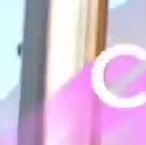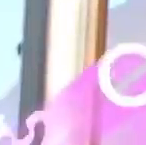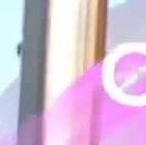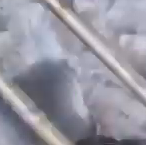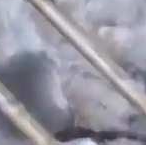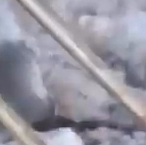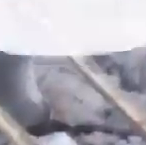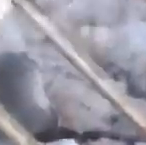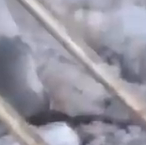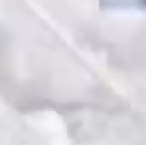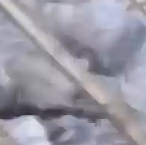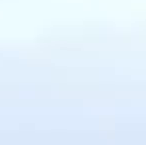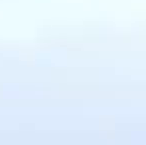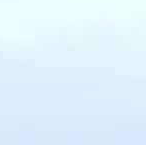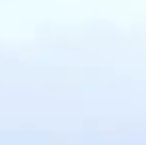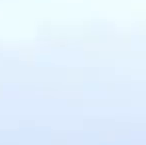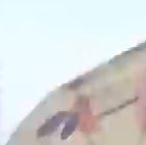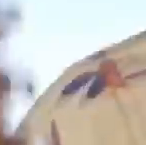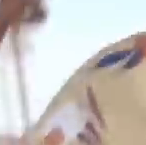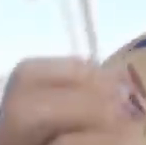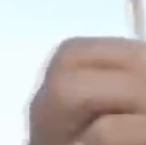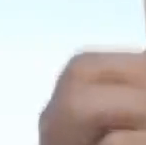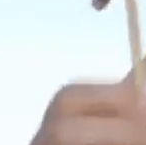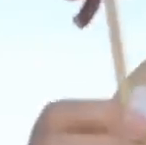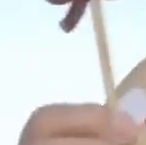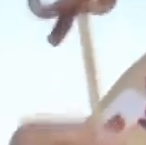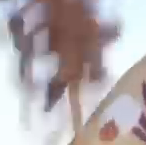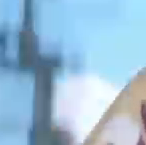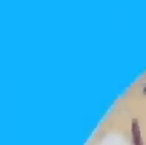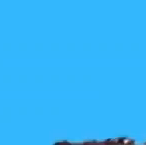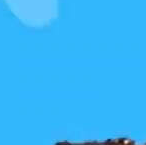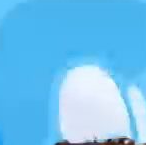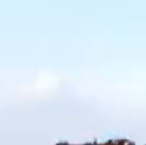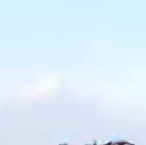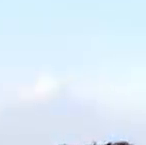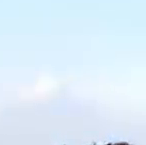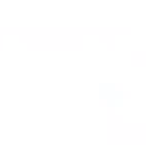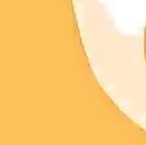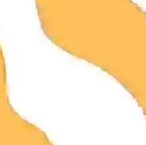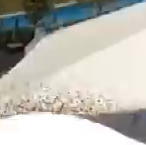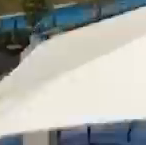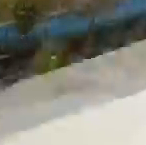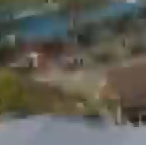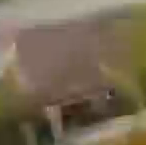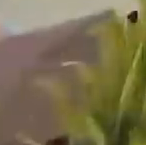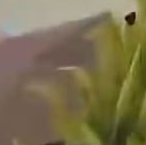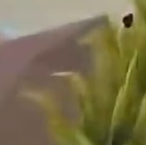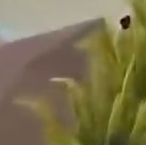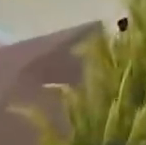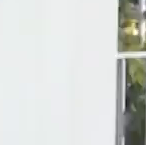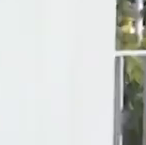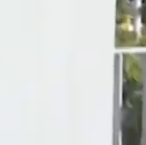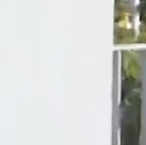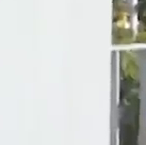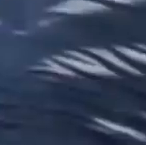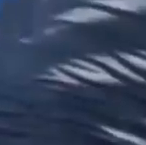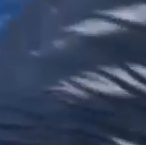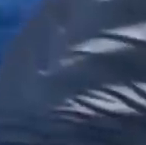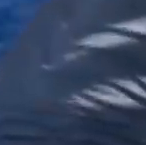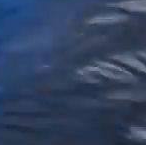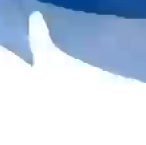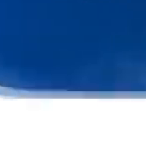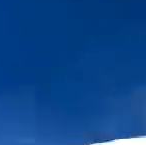lamang, ipang-iba kung nauuna ka. Kung sa unang hirit ay panalo ka, ang